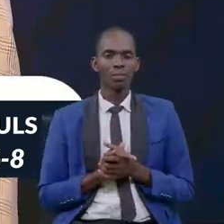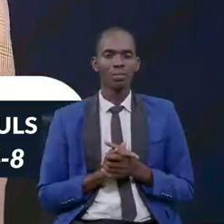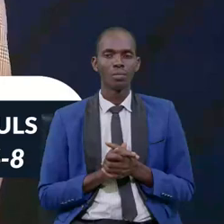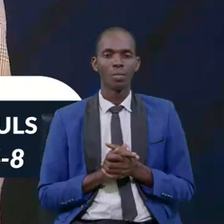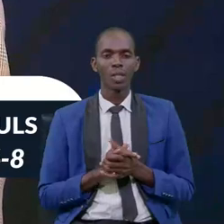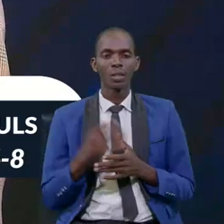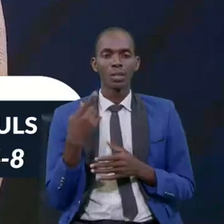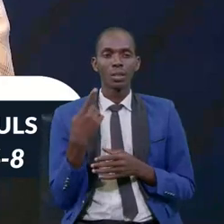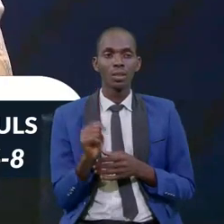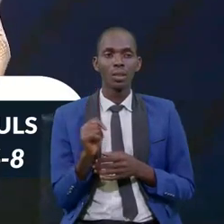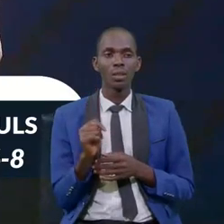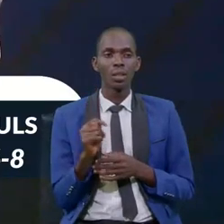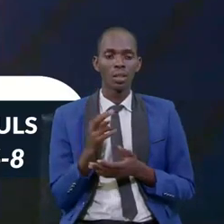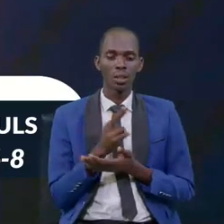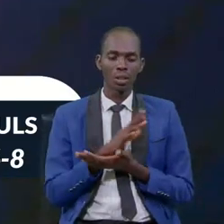Job 17, 9.